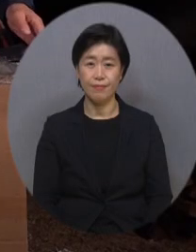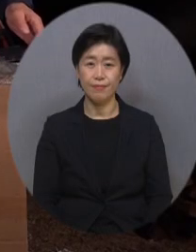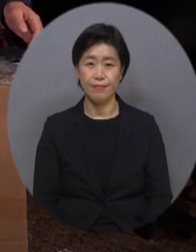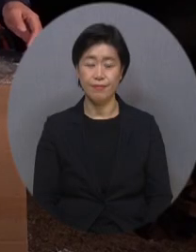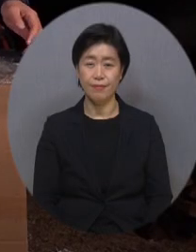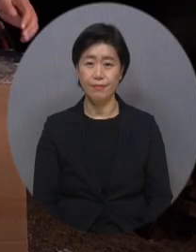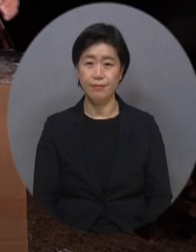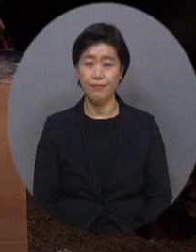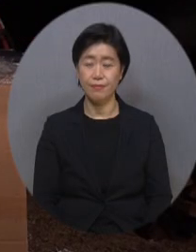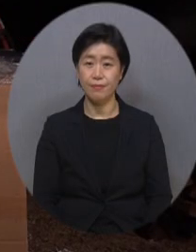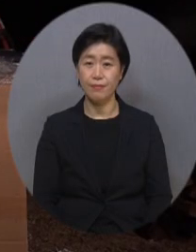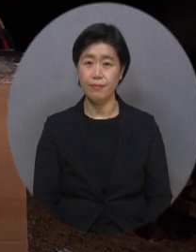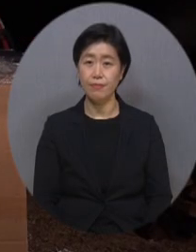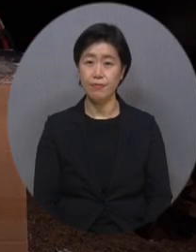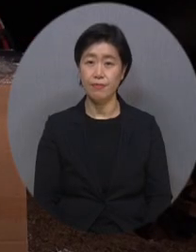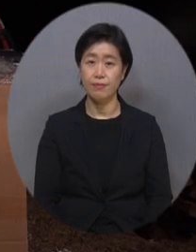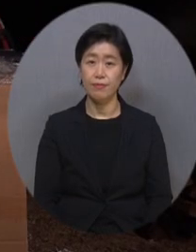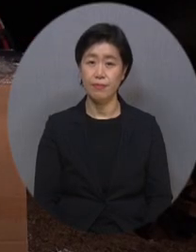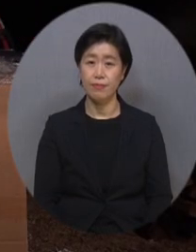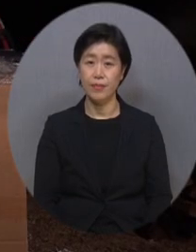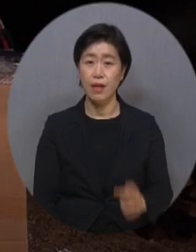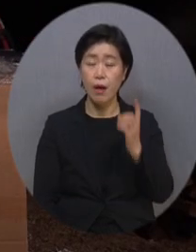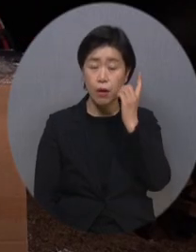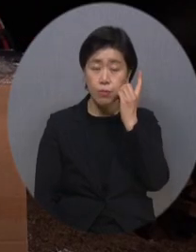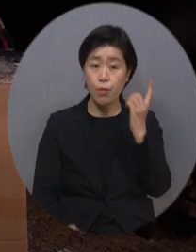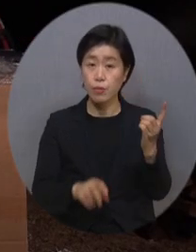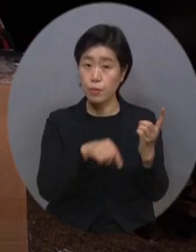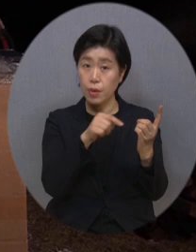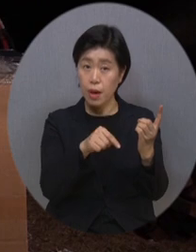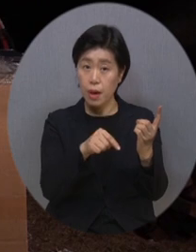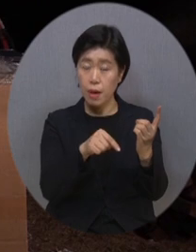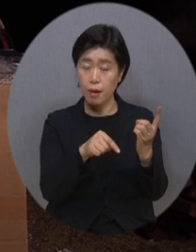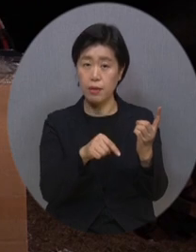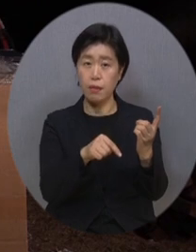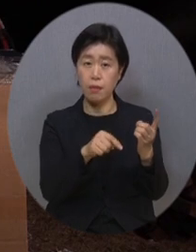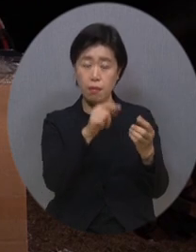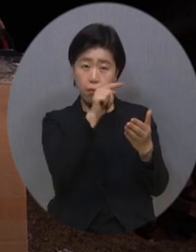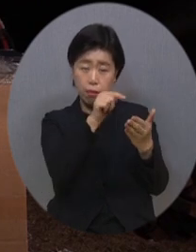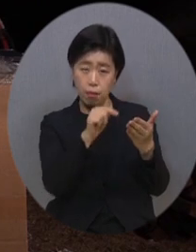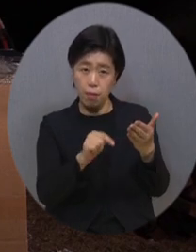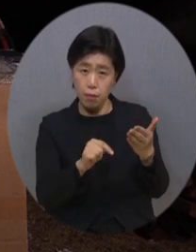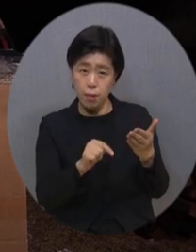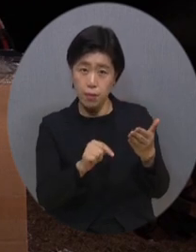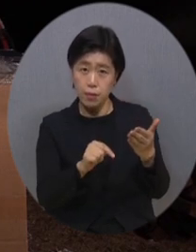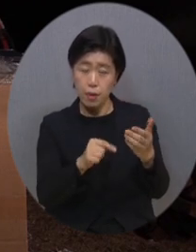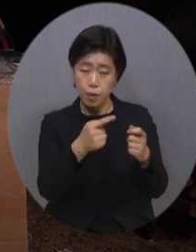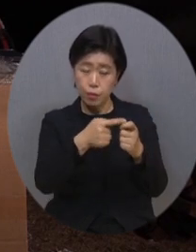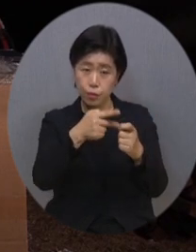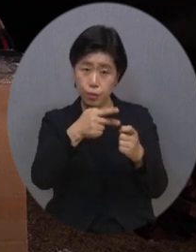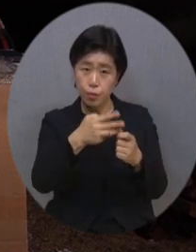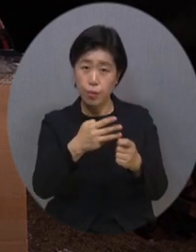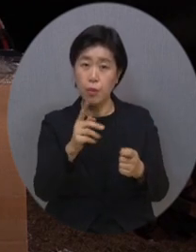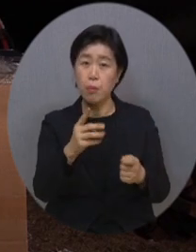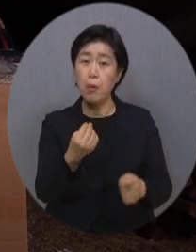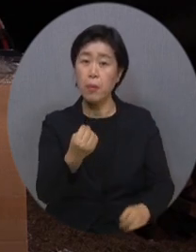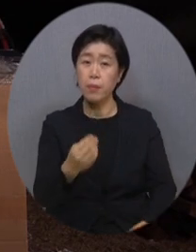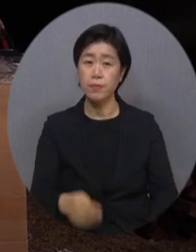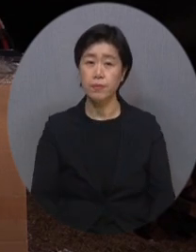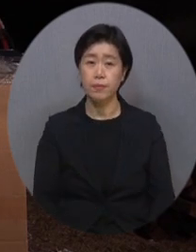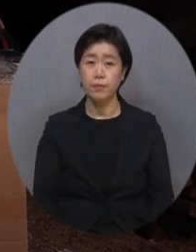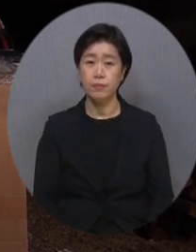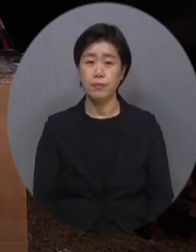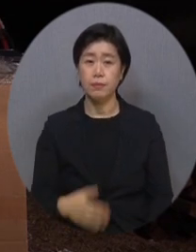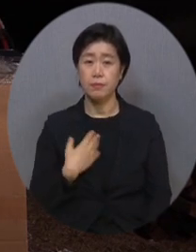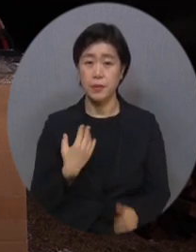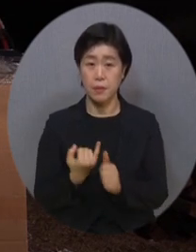저 즐겨찾기 몇 번이야? 아 그건 난 잘 몰라. 요새 핸드폰에 즐겨찾기 없어요. 그래 그런 건데 봐라. 자, 나는 우리